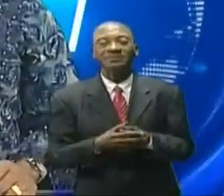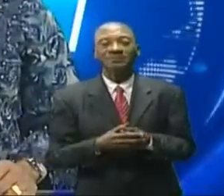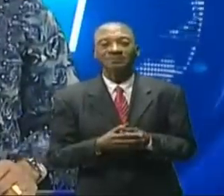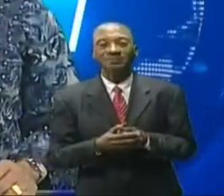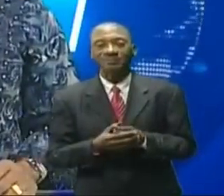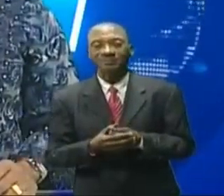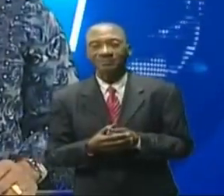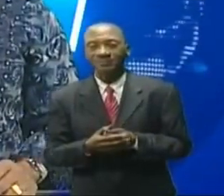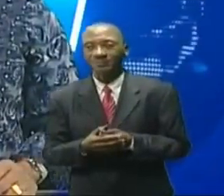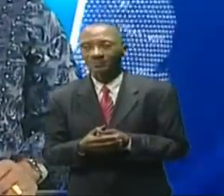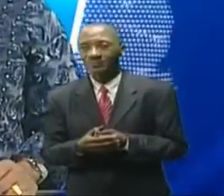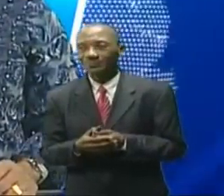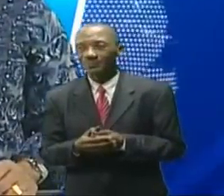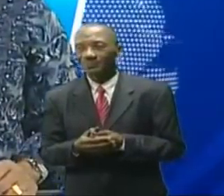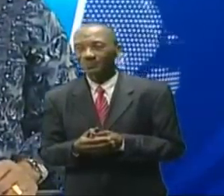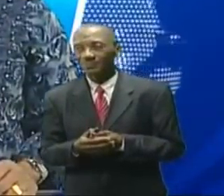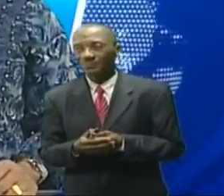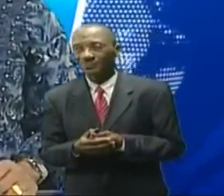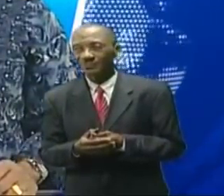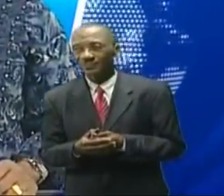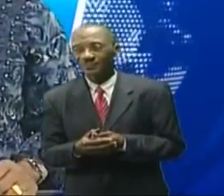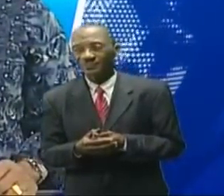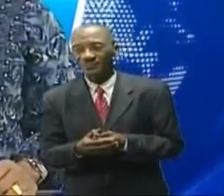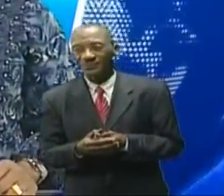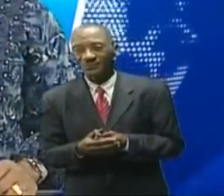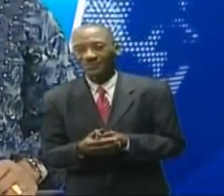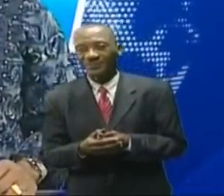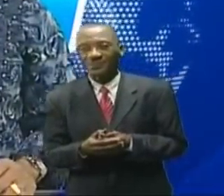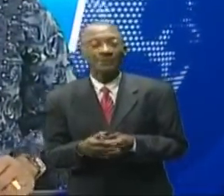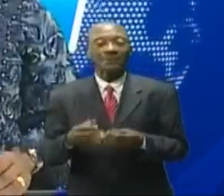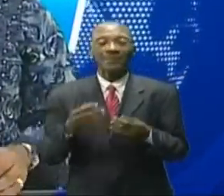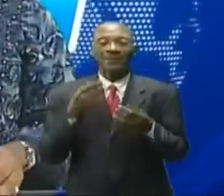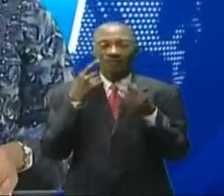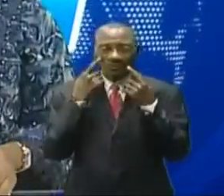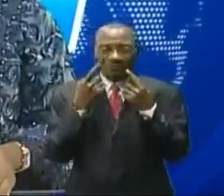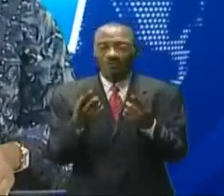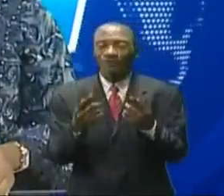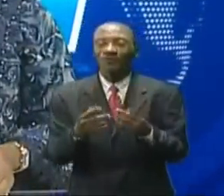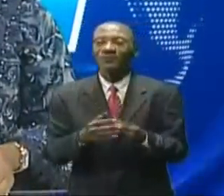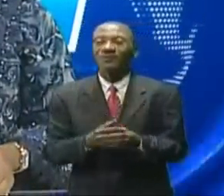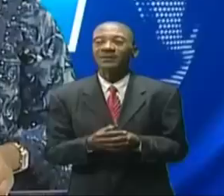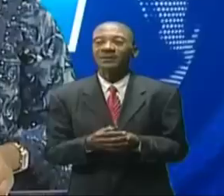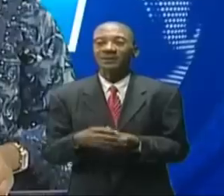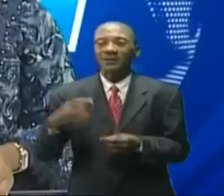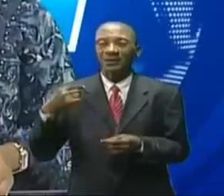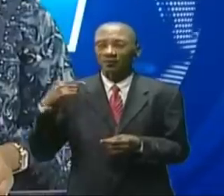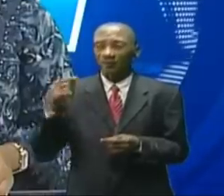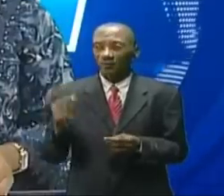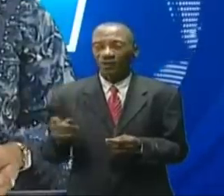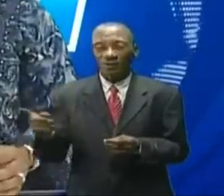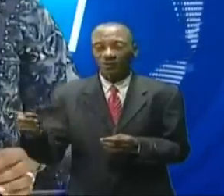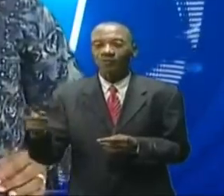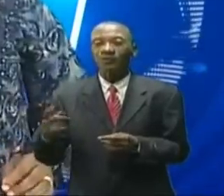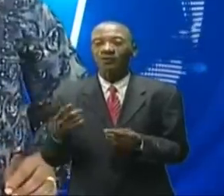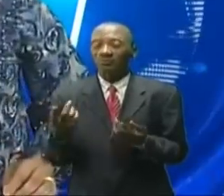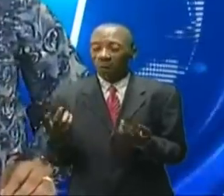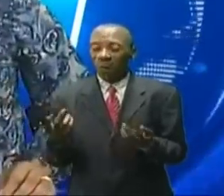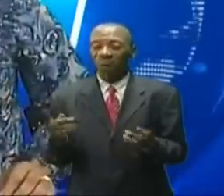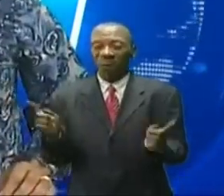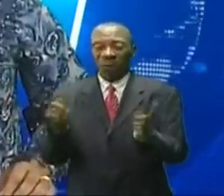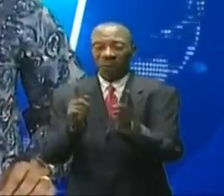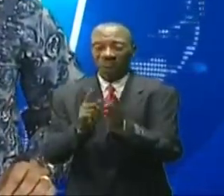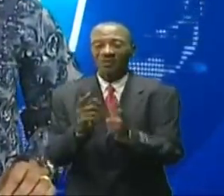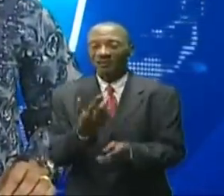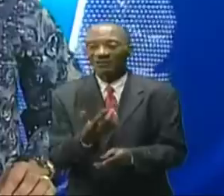Venez donc là de suivre le gouverneur du Haut-Uele qui a communié avec tous les finalistes de la ville d'Isiro au terme des épreuves de